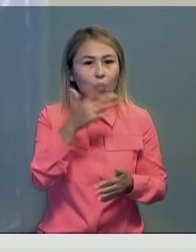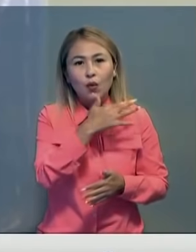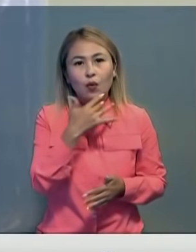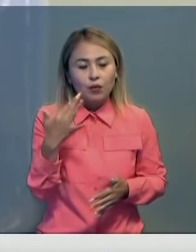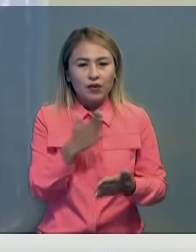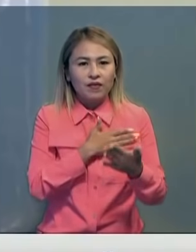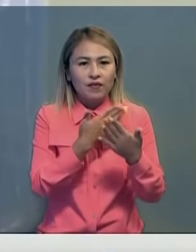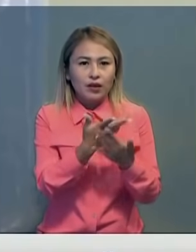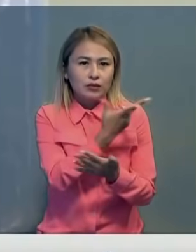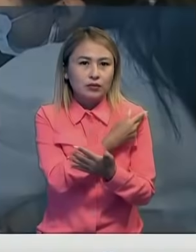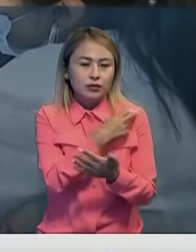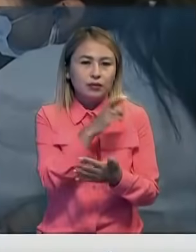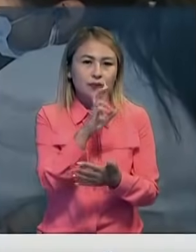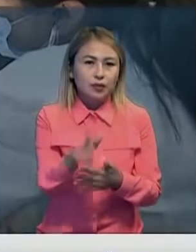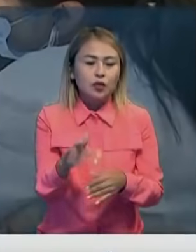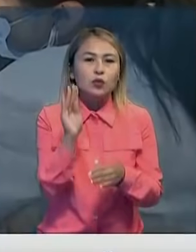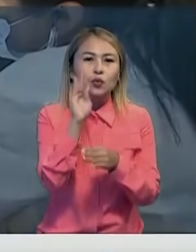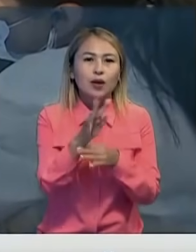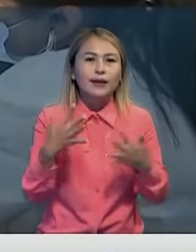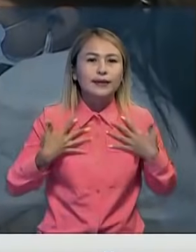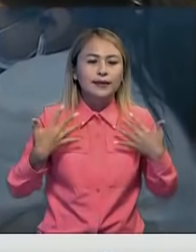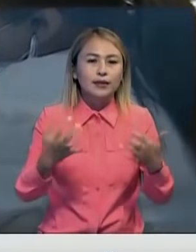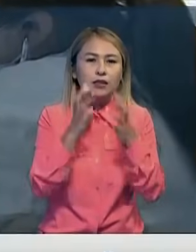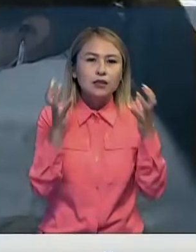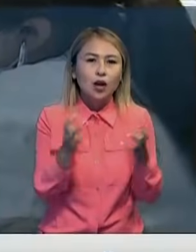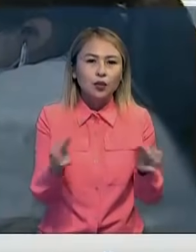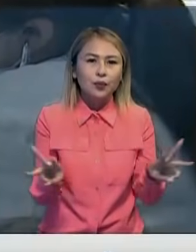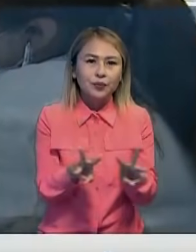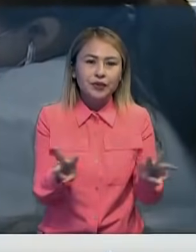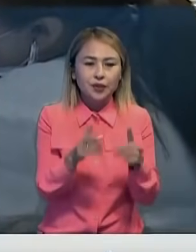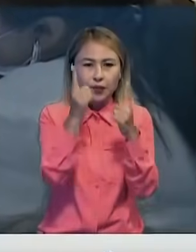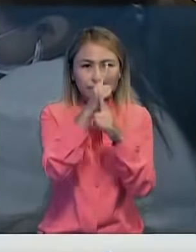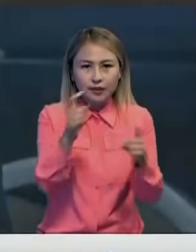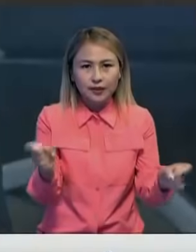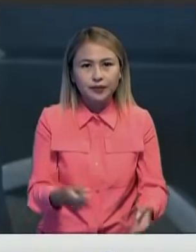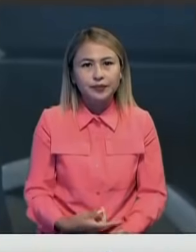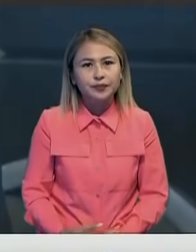вакциналау қарқыны үдейе түсіреді дейді. Денсаулық сақтау министрлігінің өкілдері.